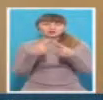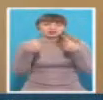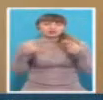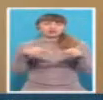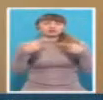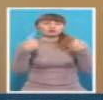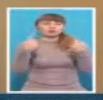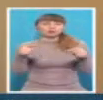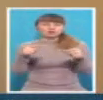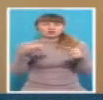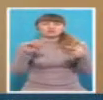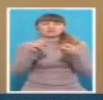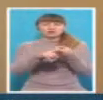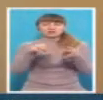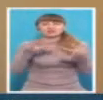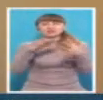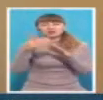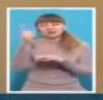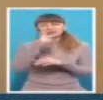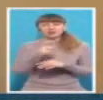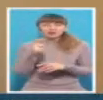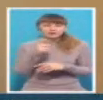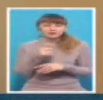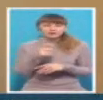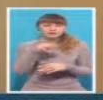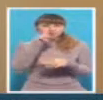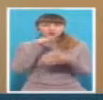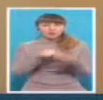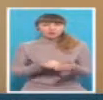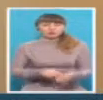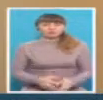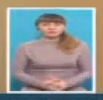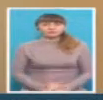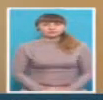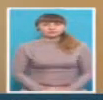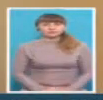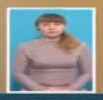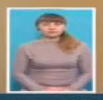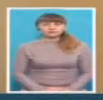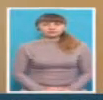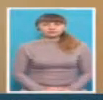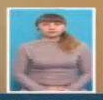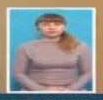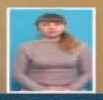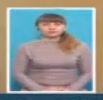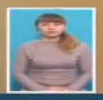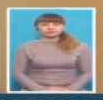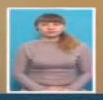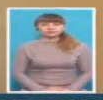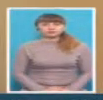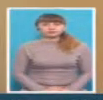тауар өндірушілеріне пайданы көбірек келтіретін субсидиялардың мәселесі де бүгін қаралатын